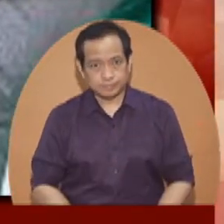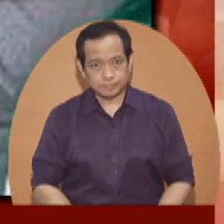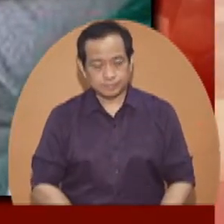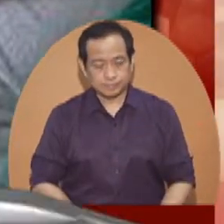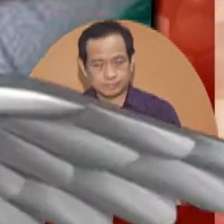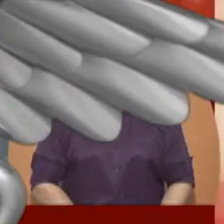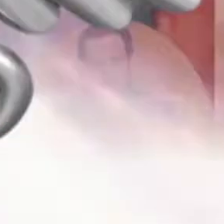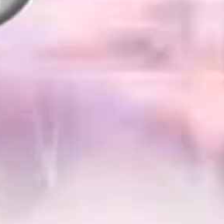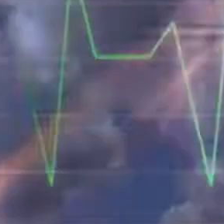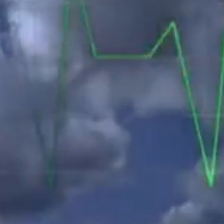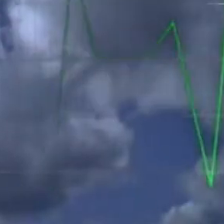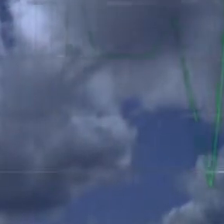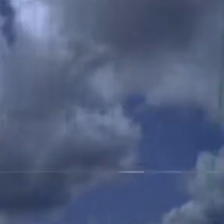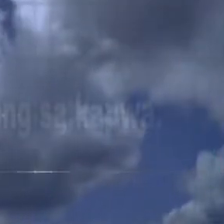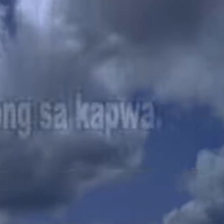operasyon.